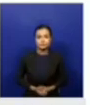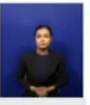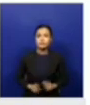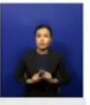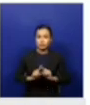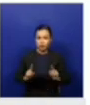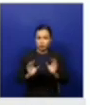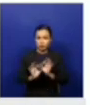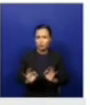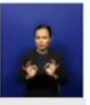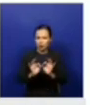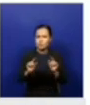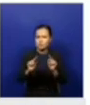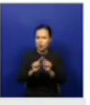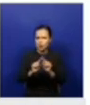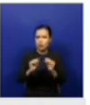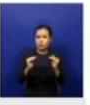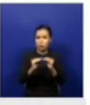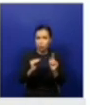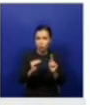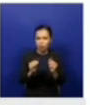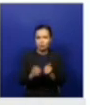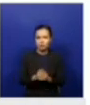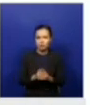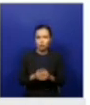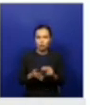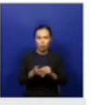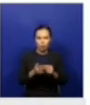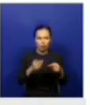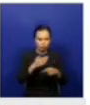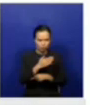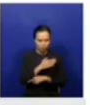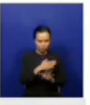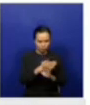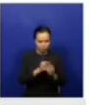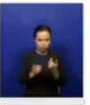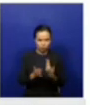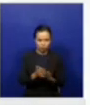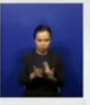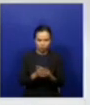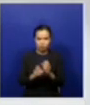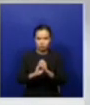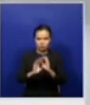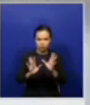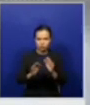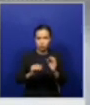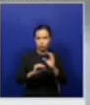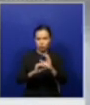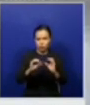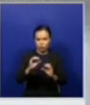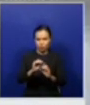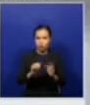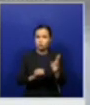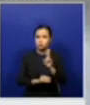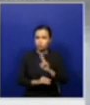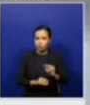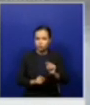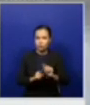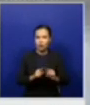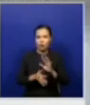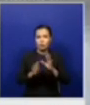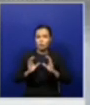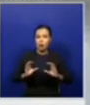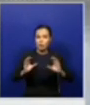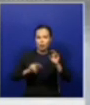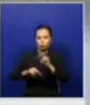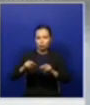แพ้กันก็คือความโปร่งใสในการใช้งบประมาณปรากฏว่ารัฐบาลใช้เพียงมาตรการตรวจสอบป